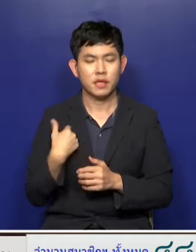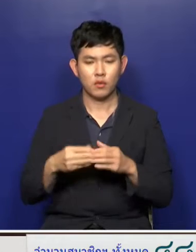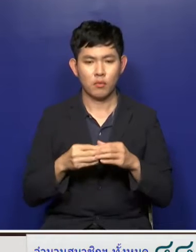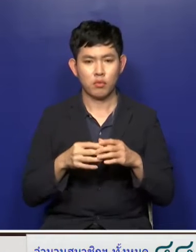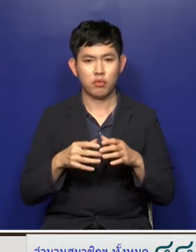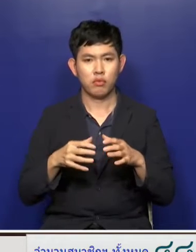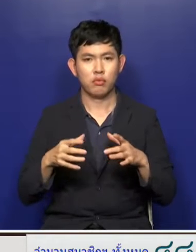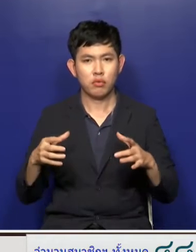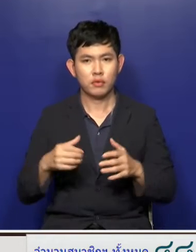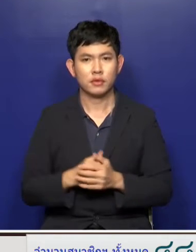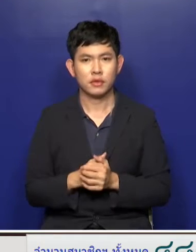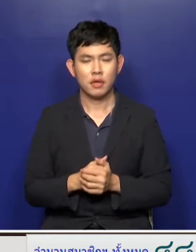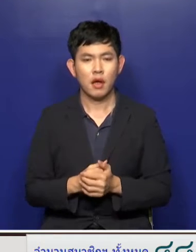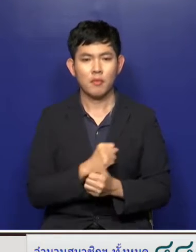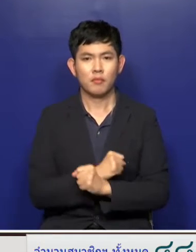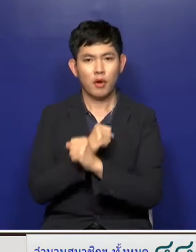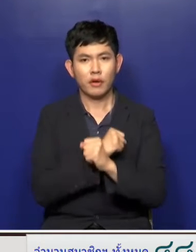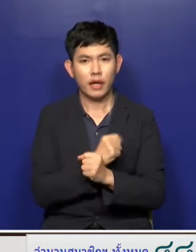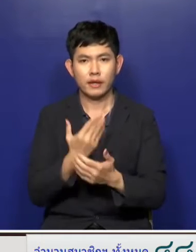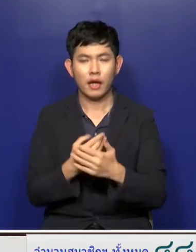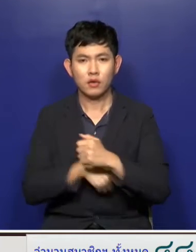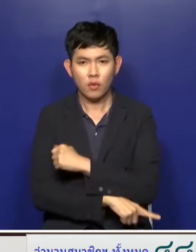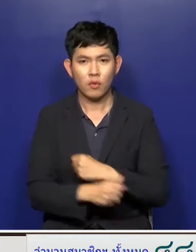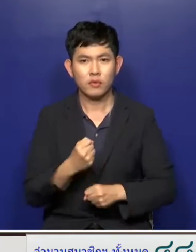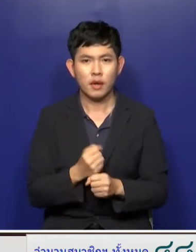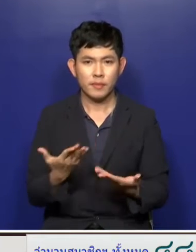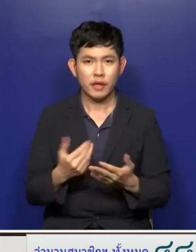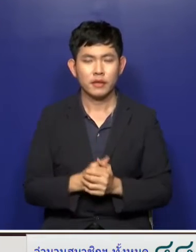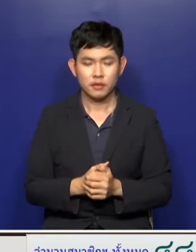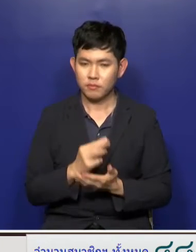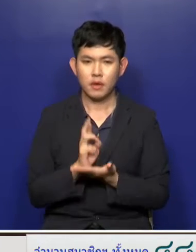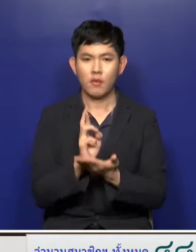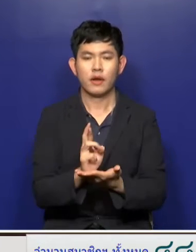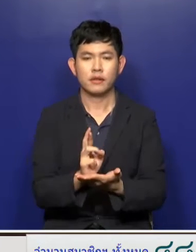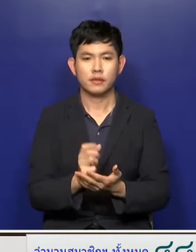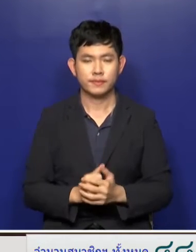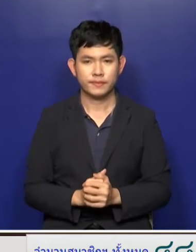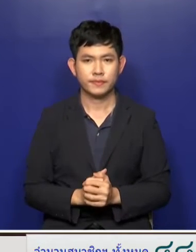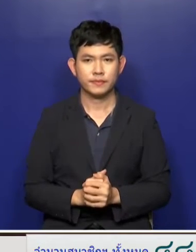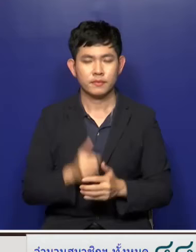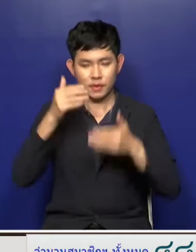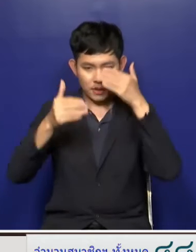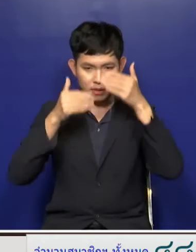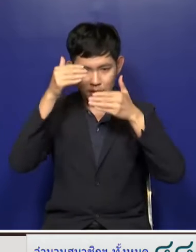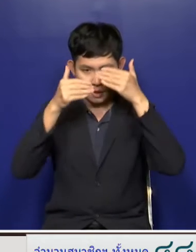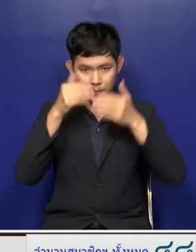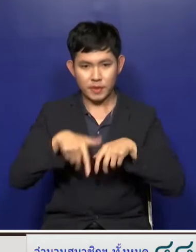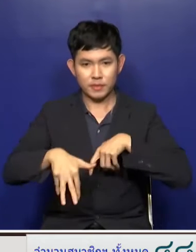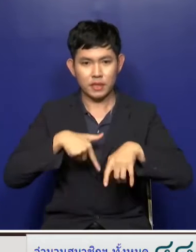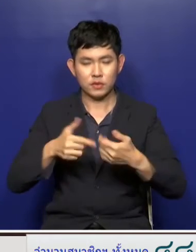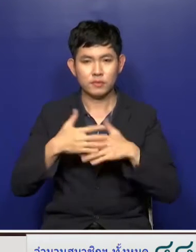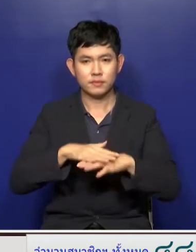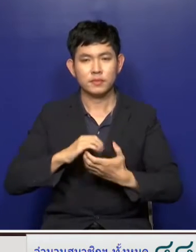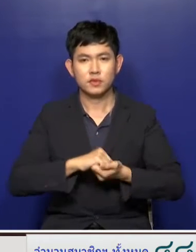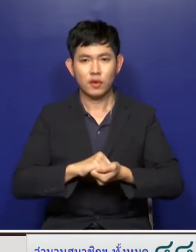แล้วในการปรากปามทุติลิต ขอรัฉัน ท่านตั้งรัวได้เลยมันจะเป็นกิจกรมทประชาชนมีส่นร่วม